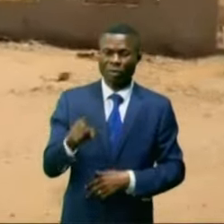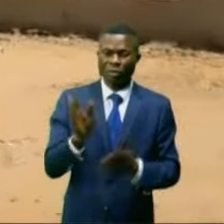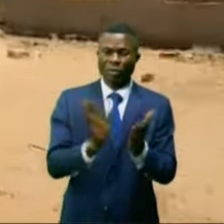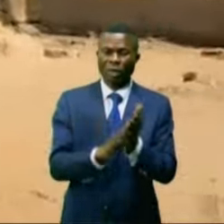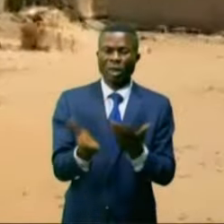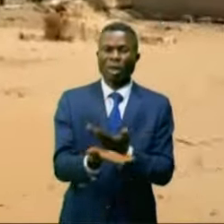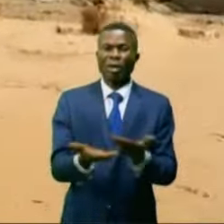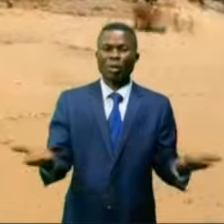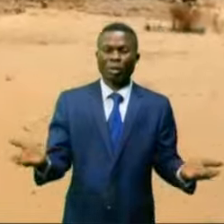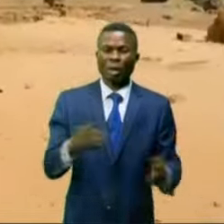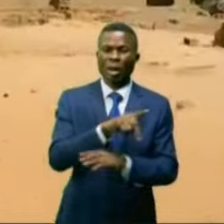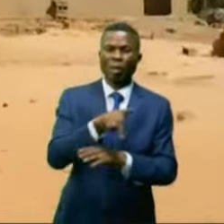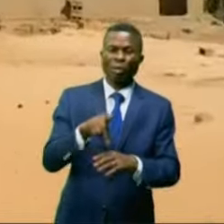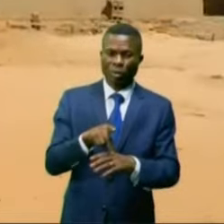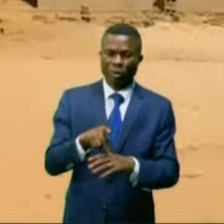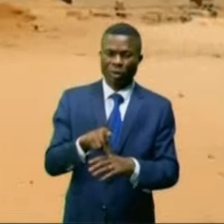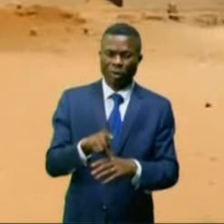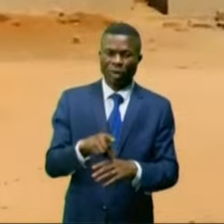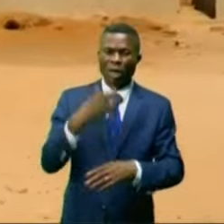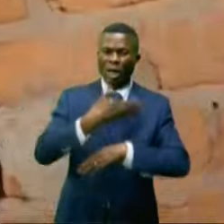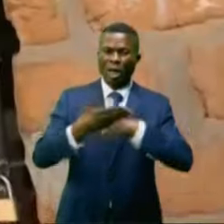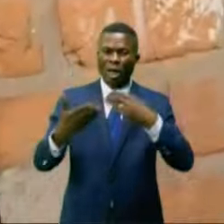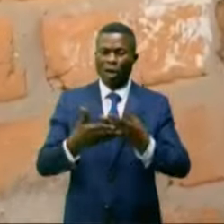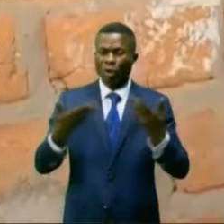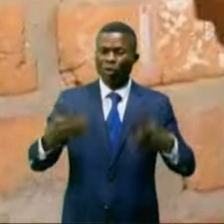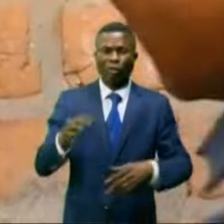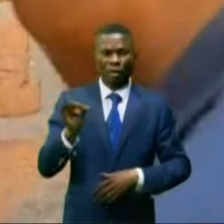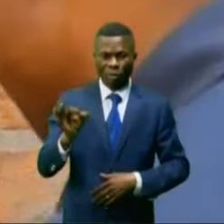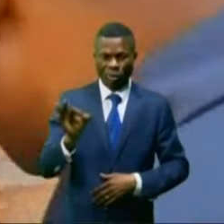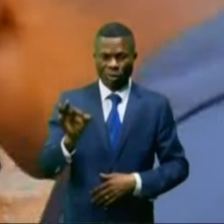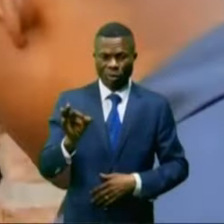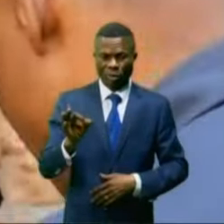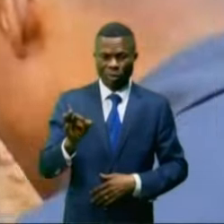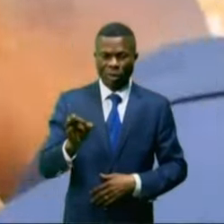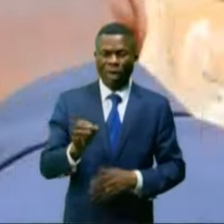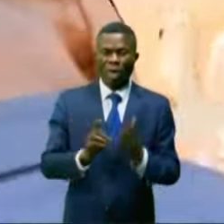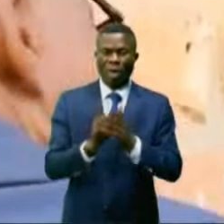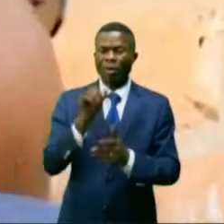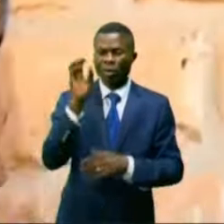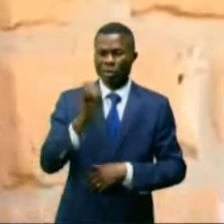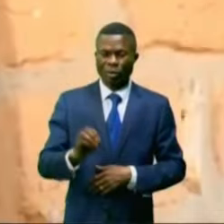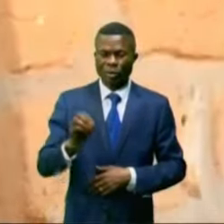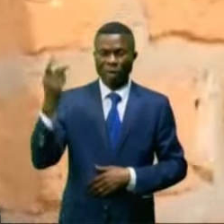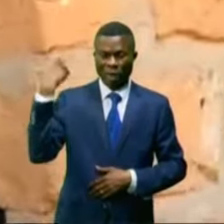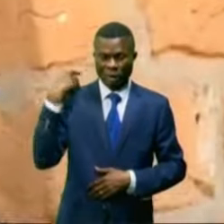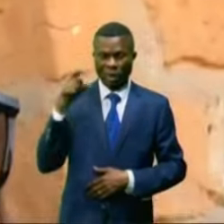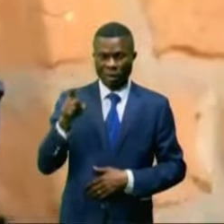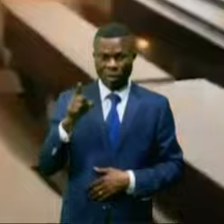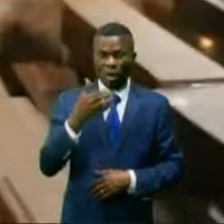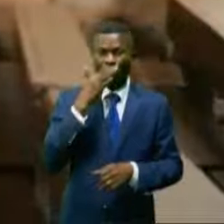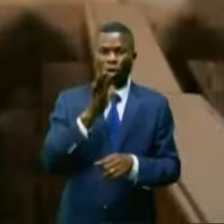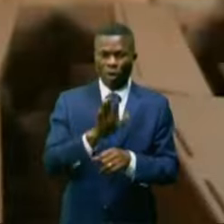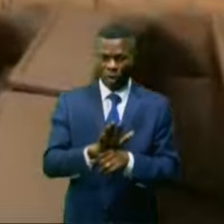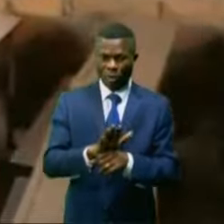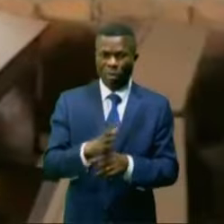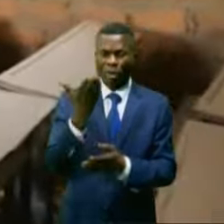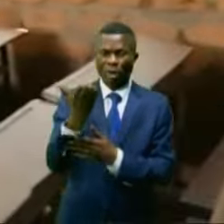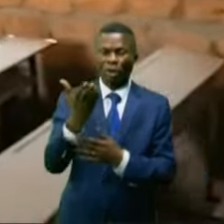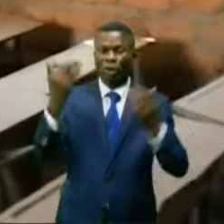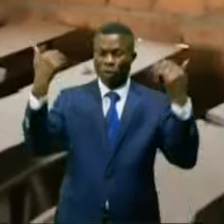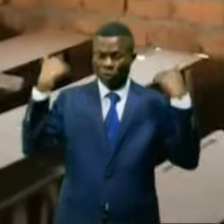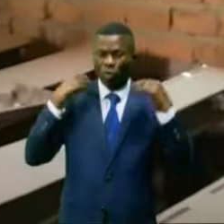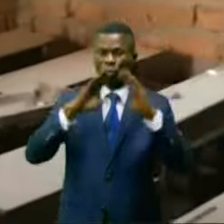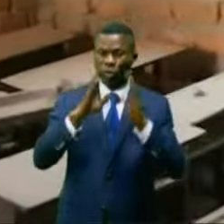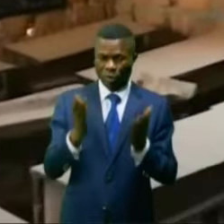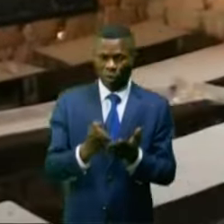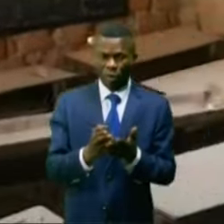primaire Bouangaza, un chantier interminable, sans réponse. Et l'élu de Kambove a promis d'interroger les instances